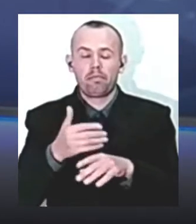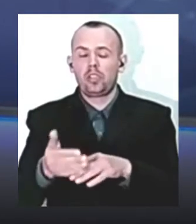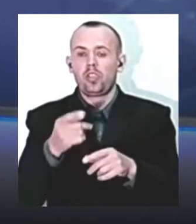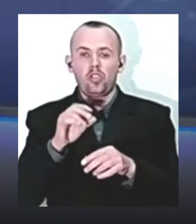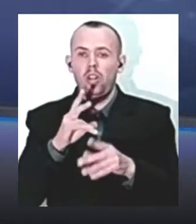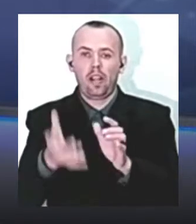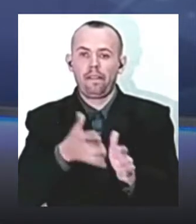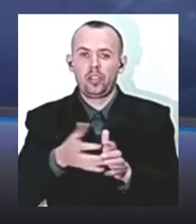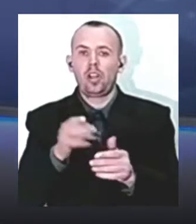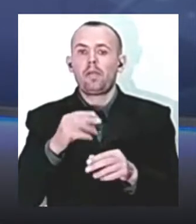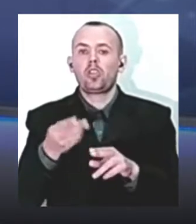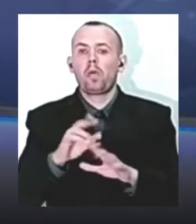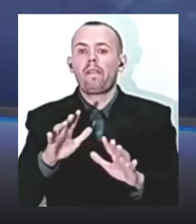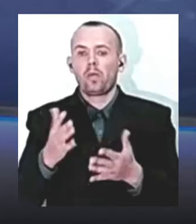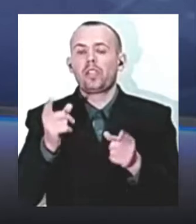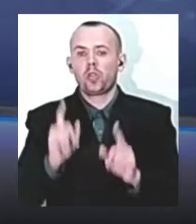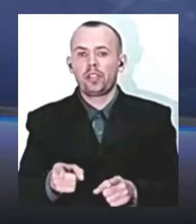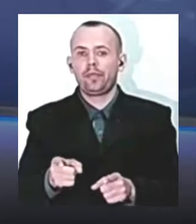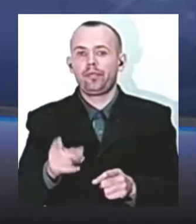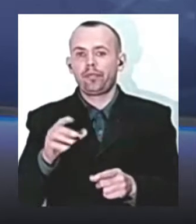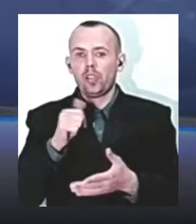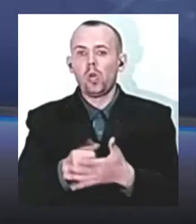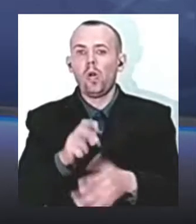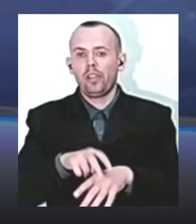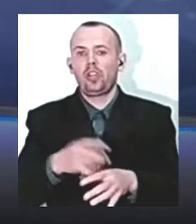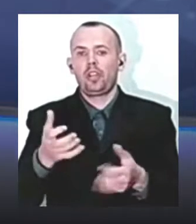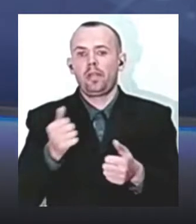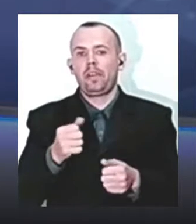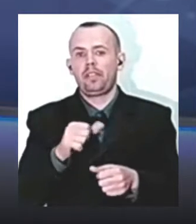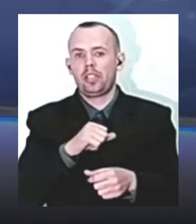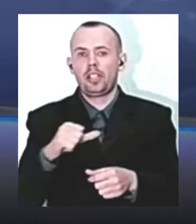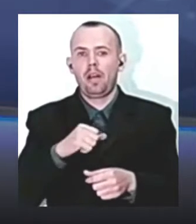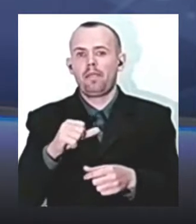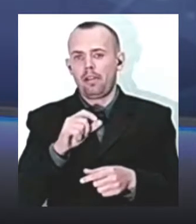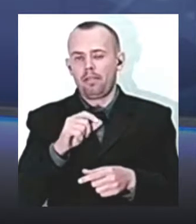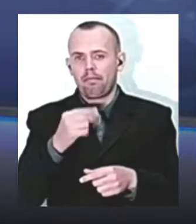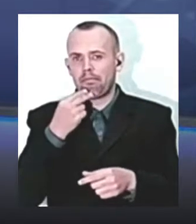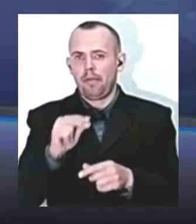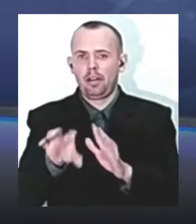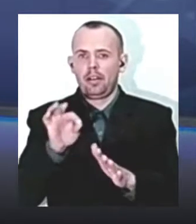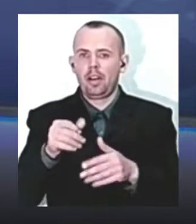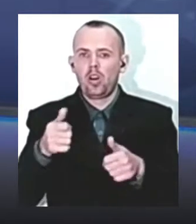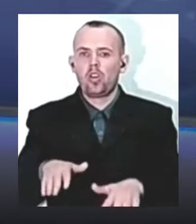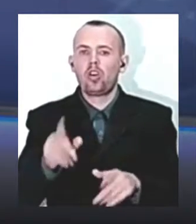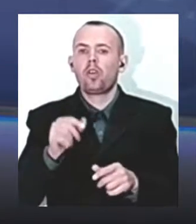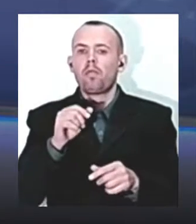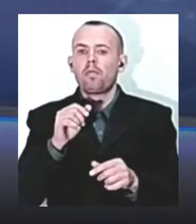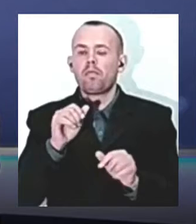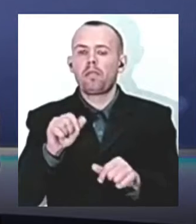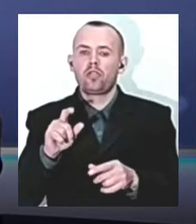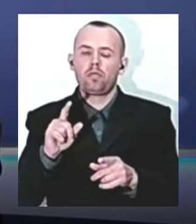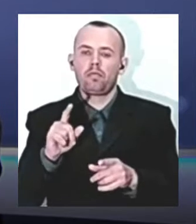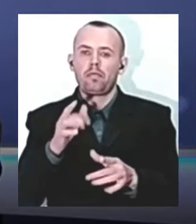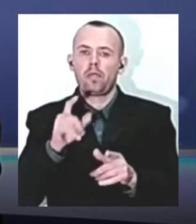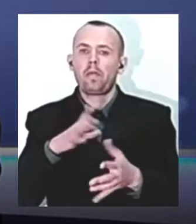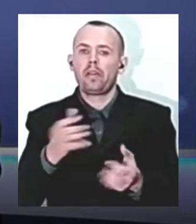цьому випадку дійсно головний лікар прийняв саме оптимальне рішення, яке в той момент можливо було прийняти. Але все